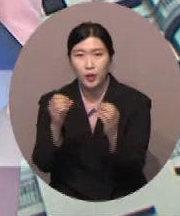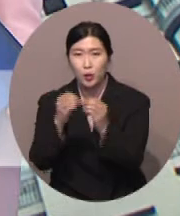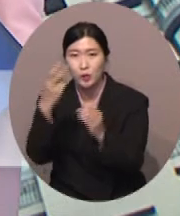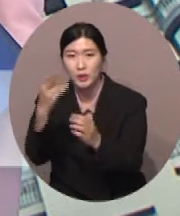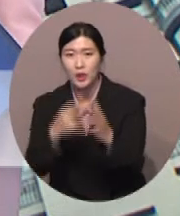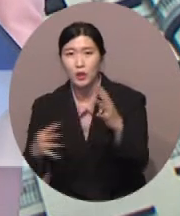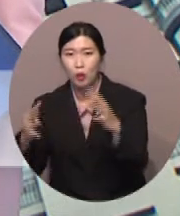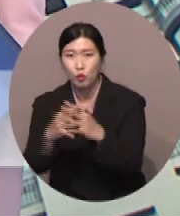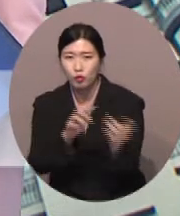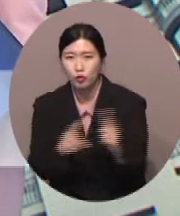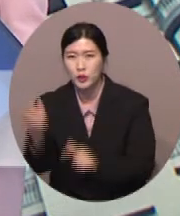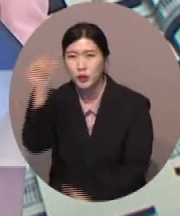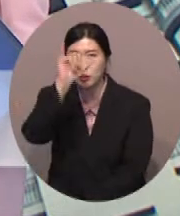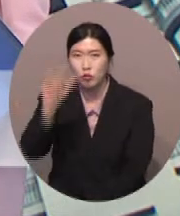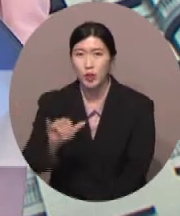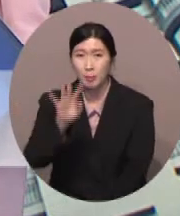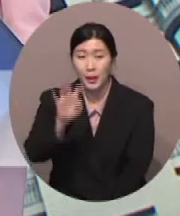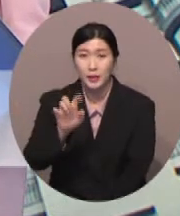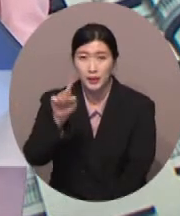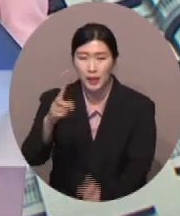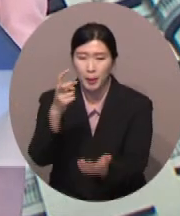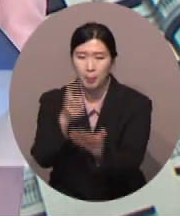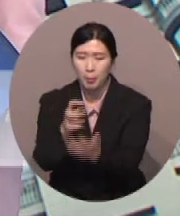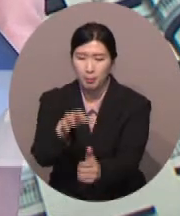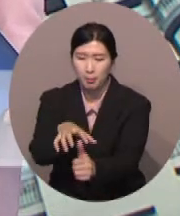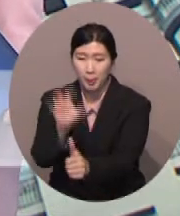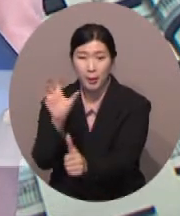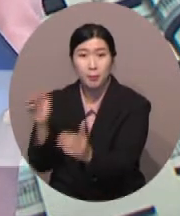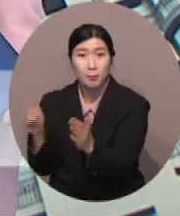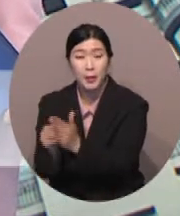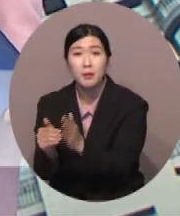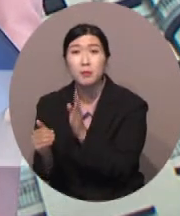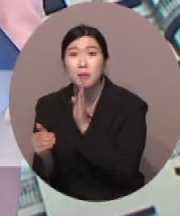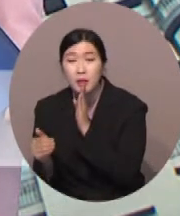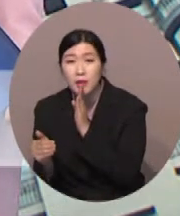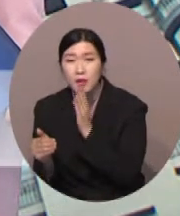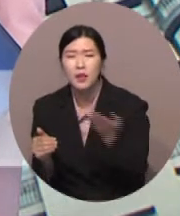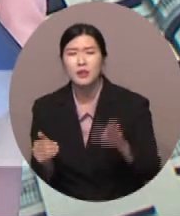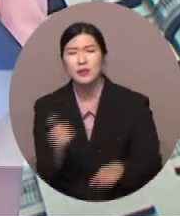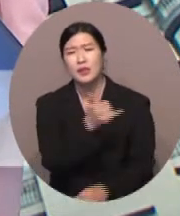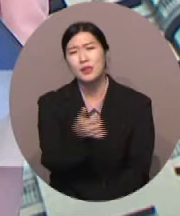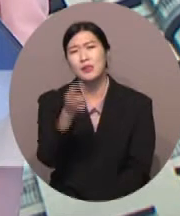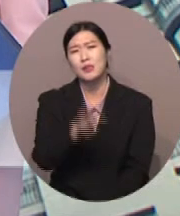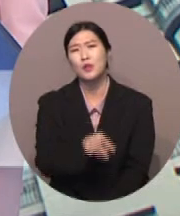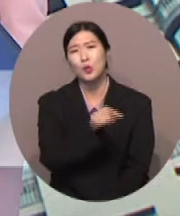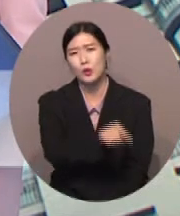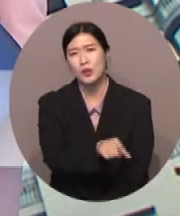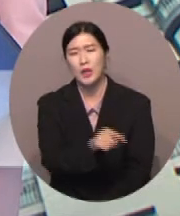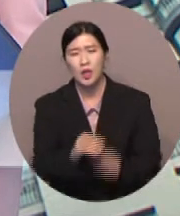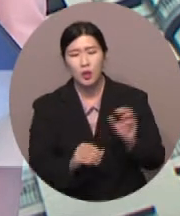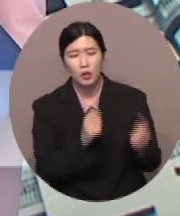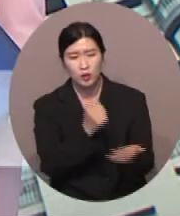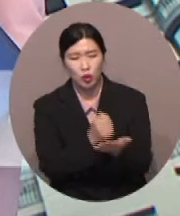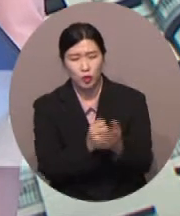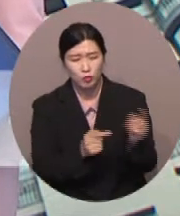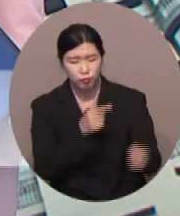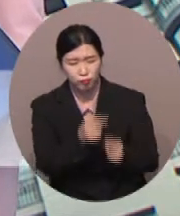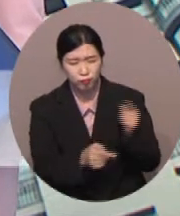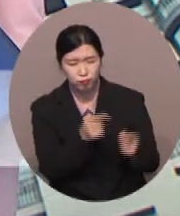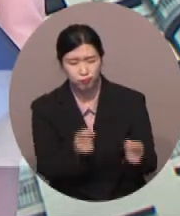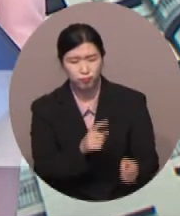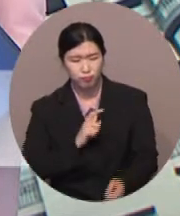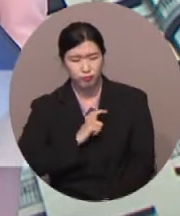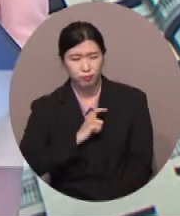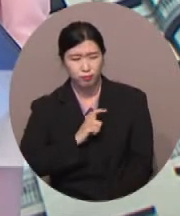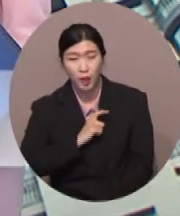등 전국 41개 지역의 부동산 규제를 해제했죠. 그런데 세종시의 경우 청약 경쟁률이 높다는 이유로